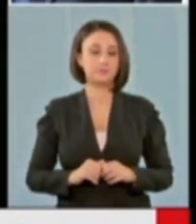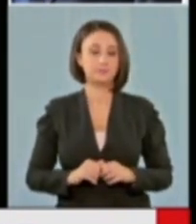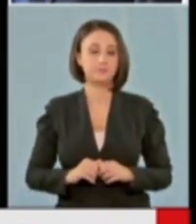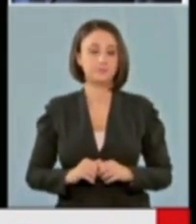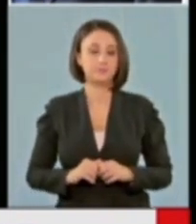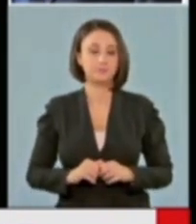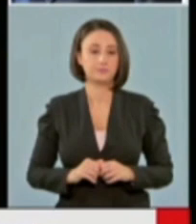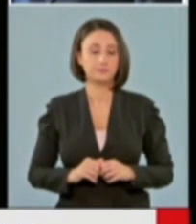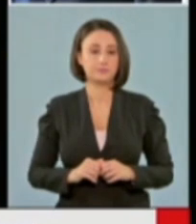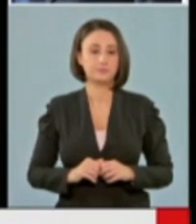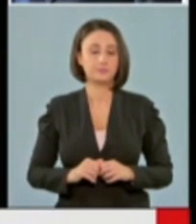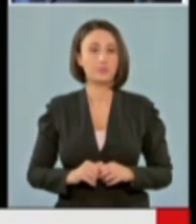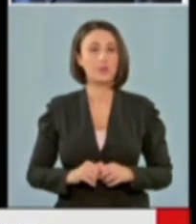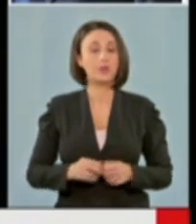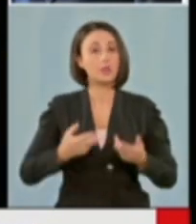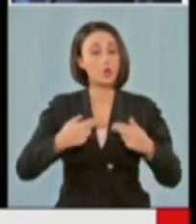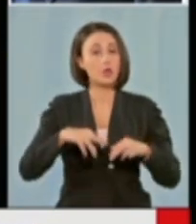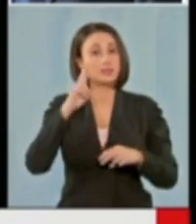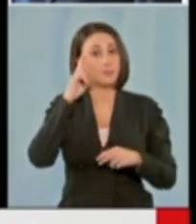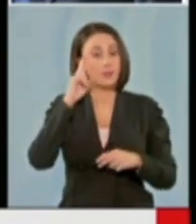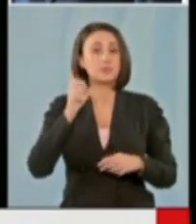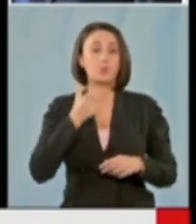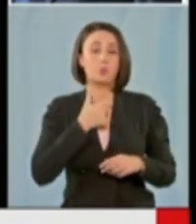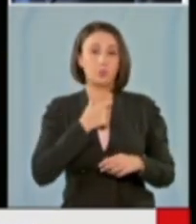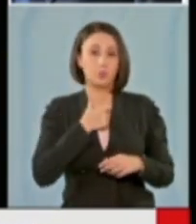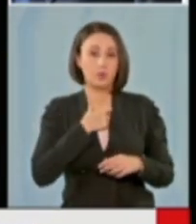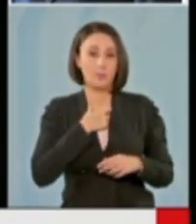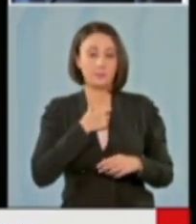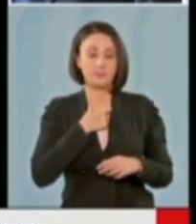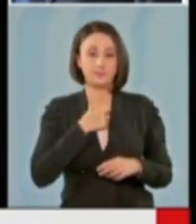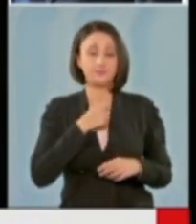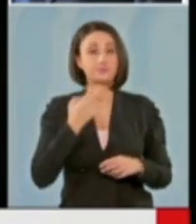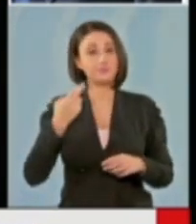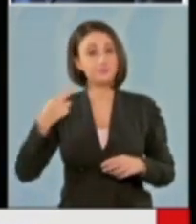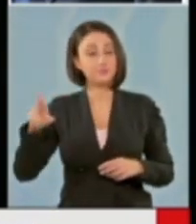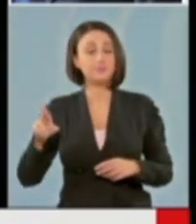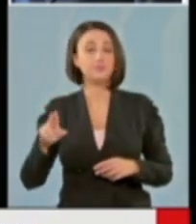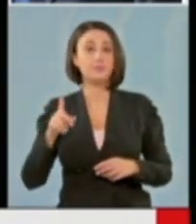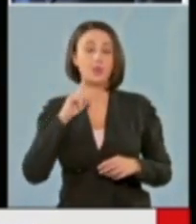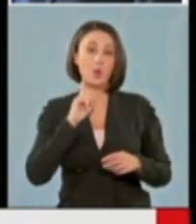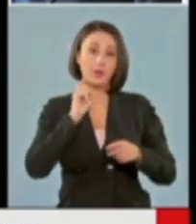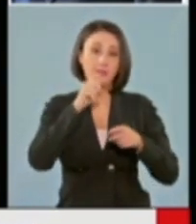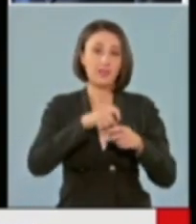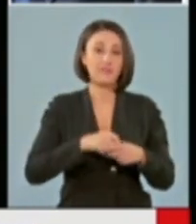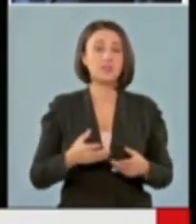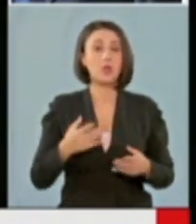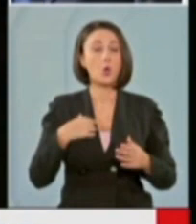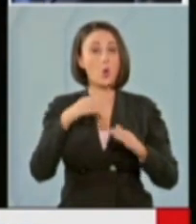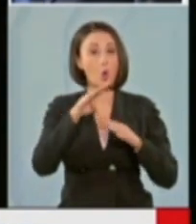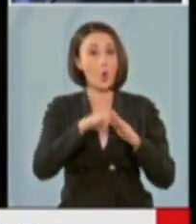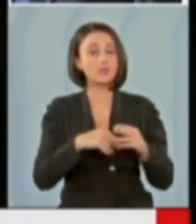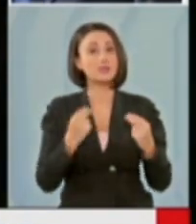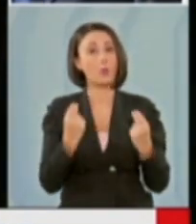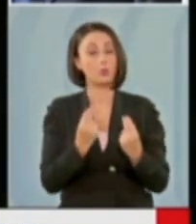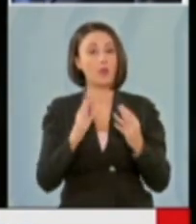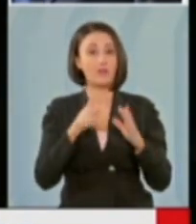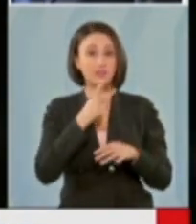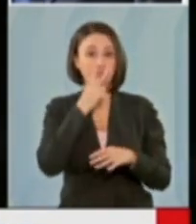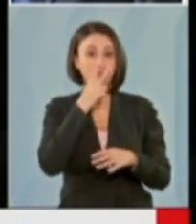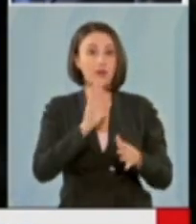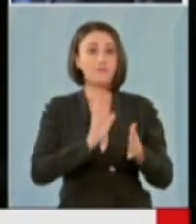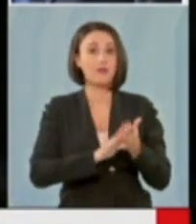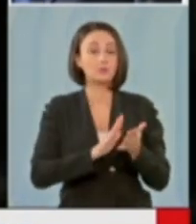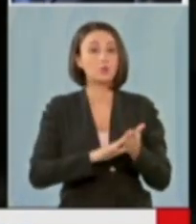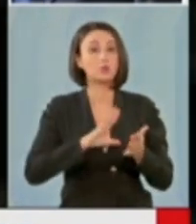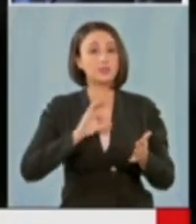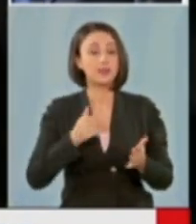Spuneți. Sperăm să putem continua intervenția în condiții optime, având în vedere faptul